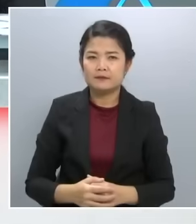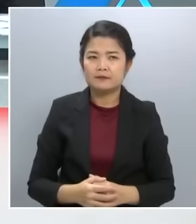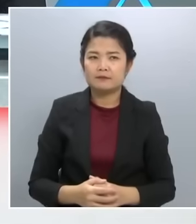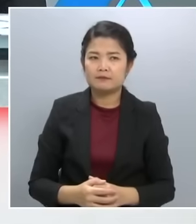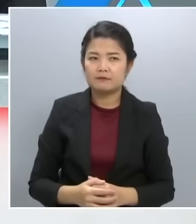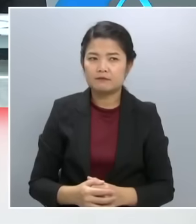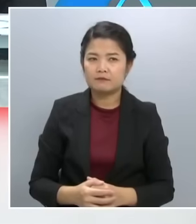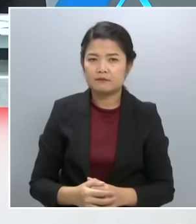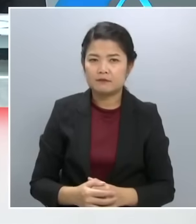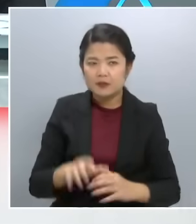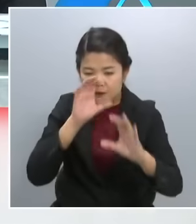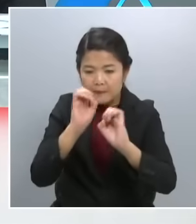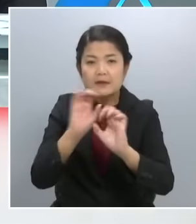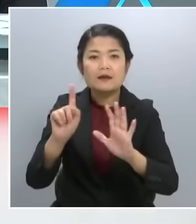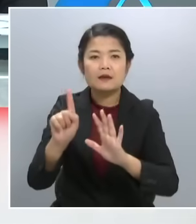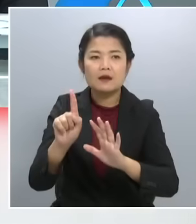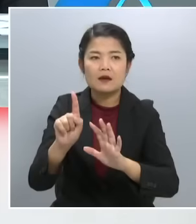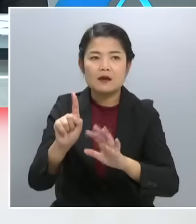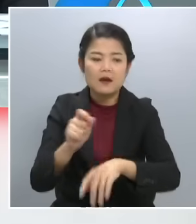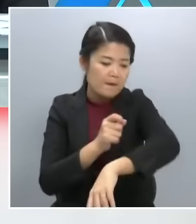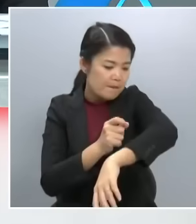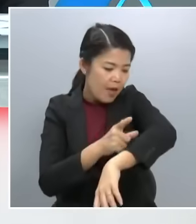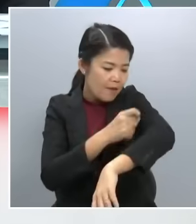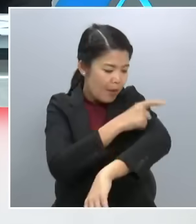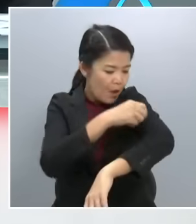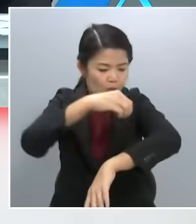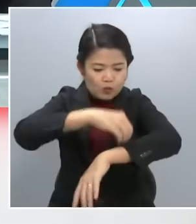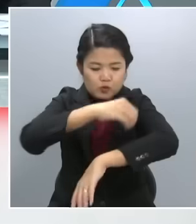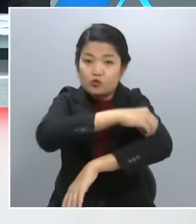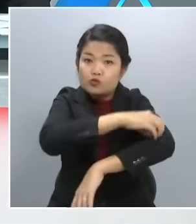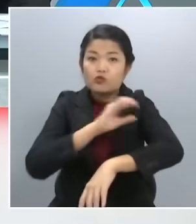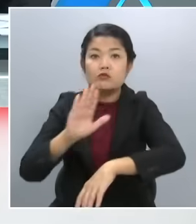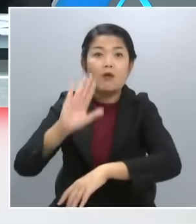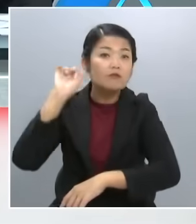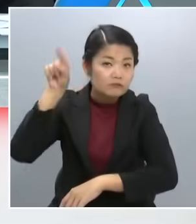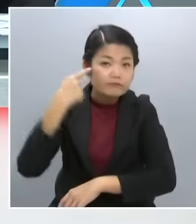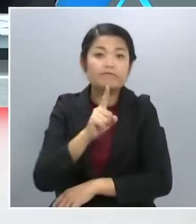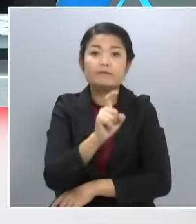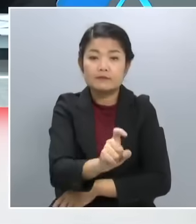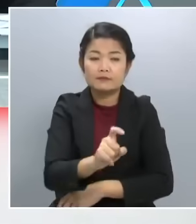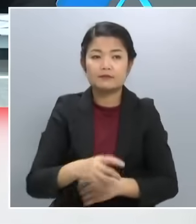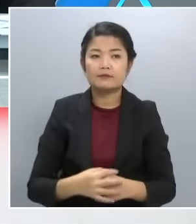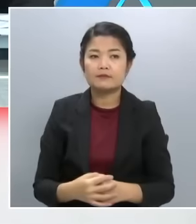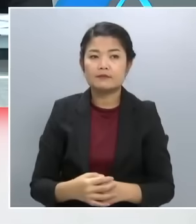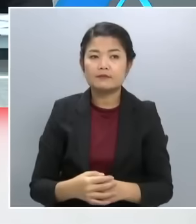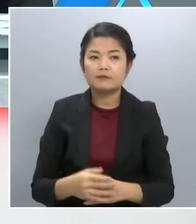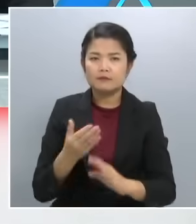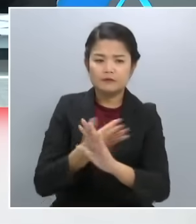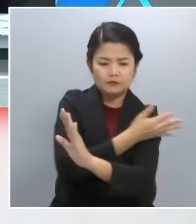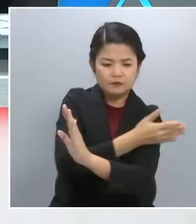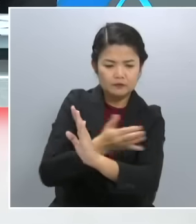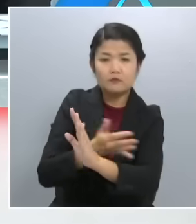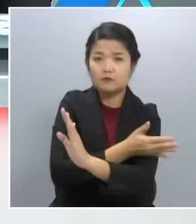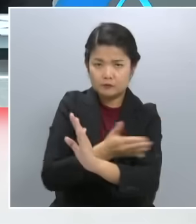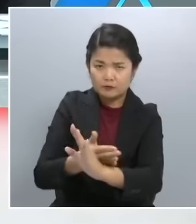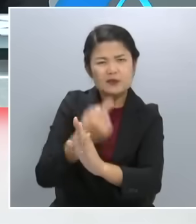ทุกอย่างจะบอกออกมาได้หมดก็คือร่องรอยบาดแผลบนร่างกายของผู้ตายนะฮะรวมไปถึงเหตุต่างๆนานาที่เชื่อว่าเดี๋ยวคง